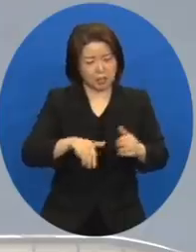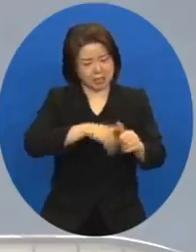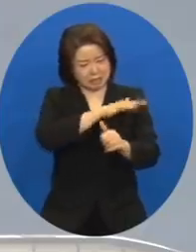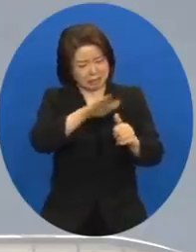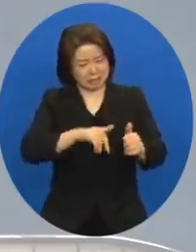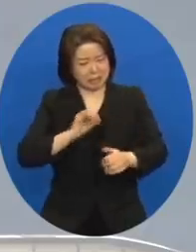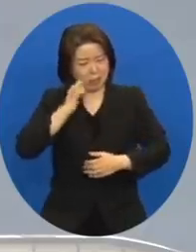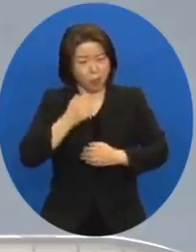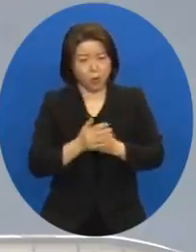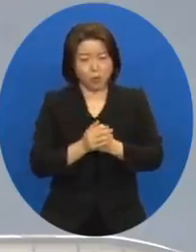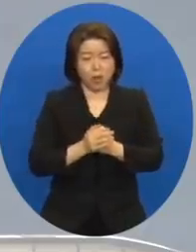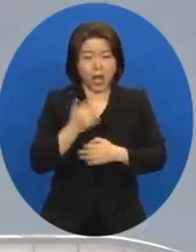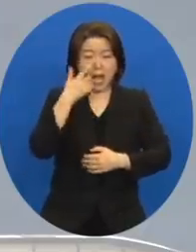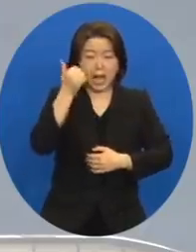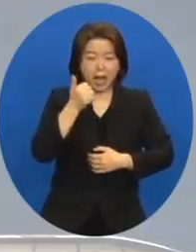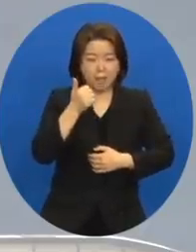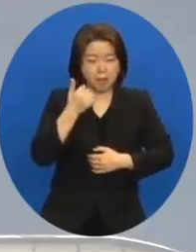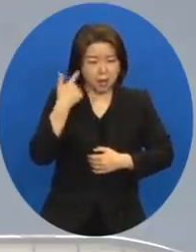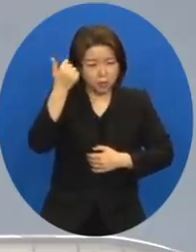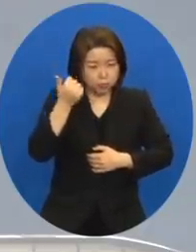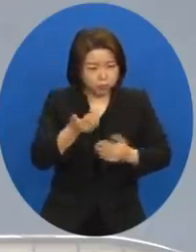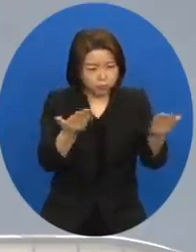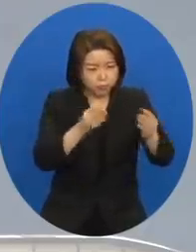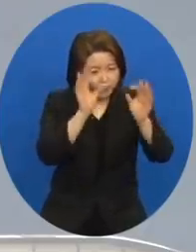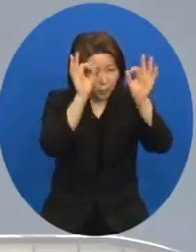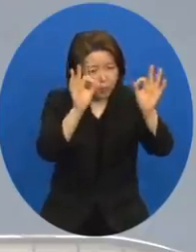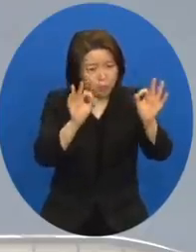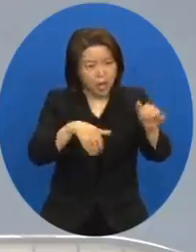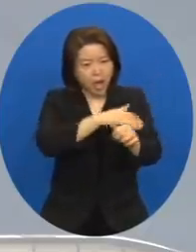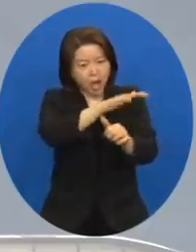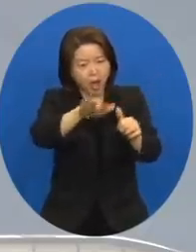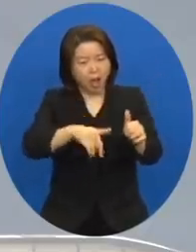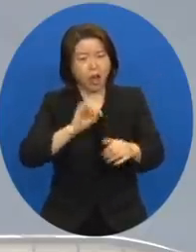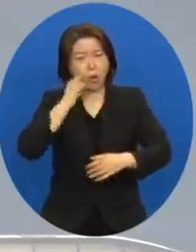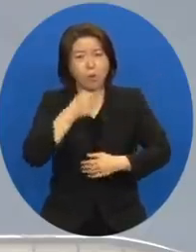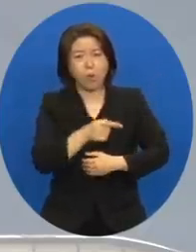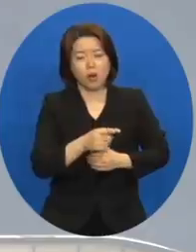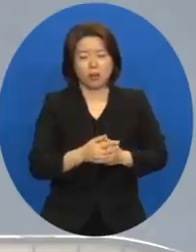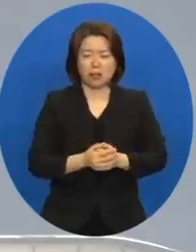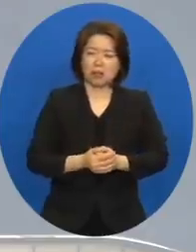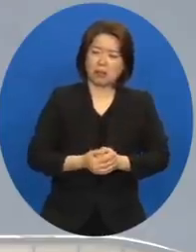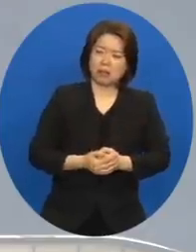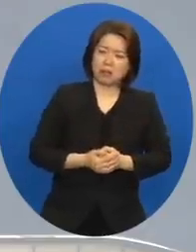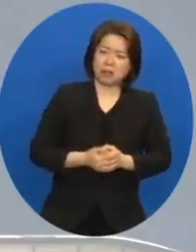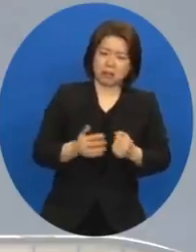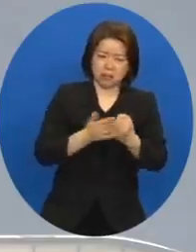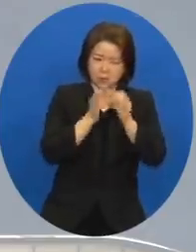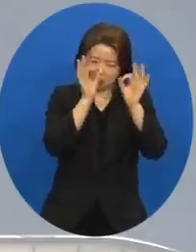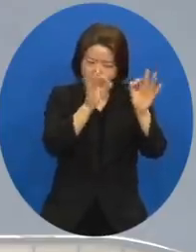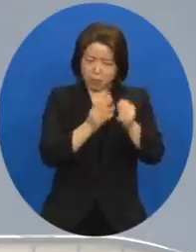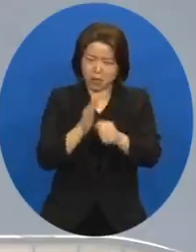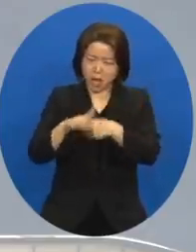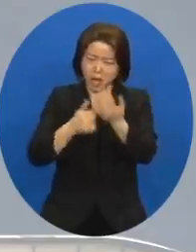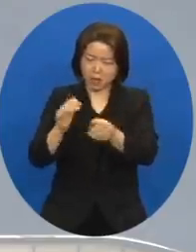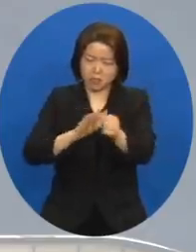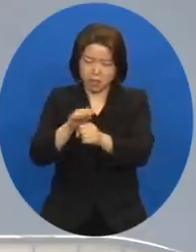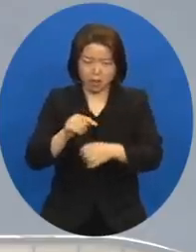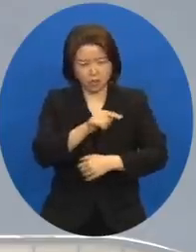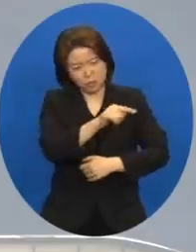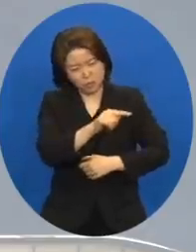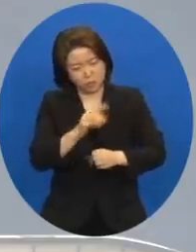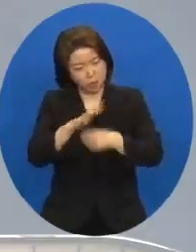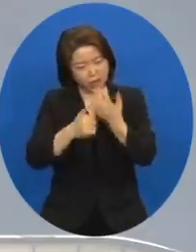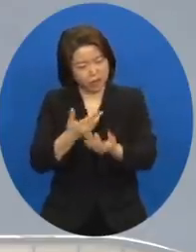아버님 목회하는 목회 현장이 너무 힘드니까 하나님은 사랑이 싱가 이것도 하나님의 축복인가